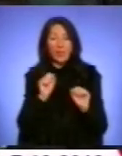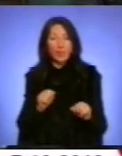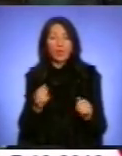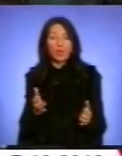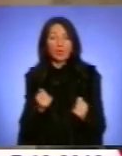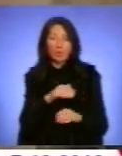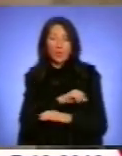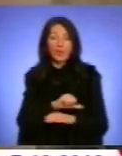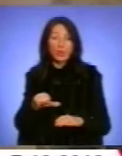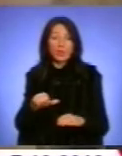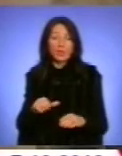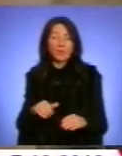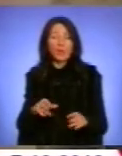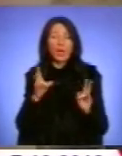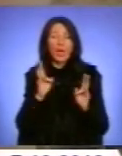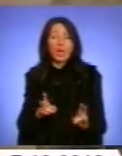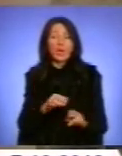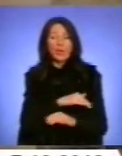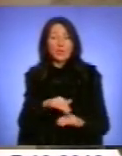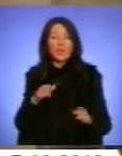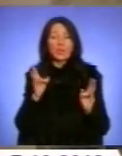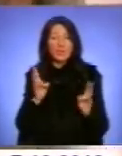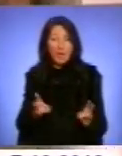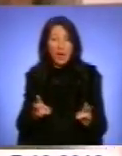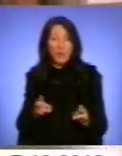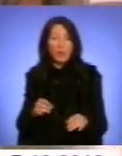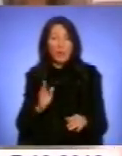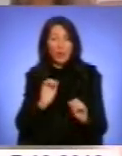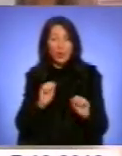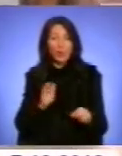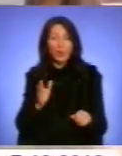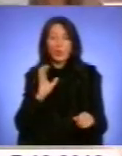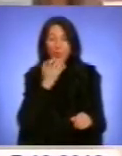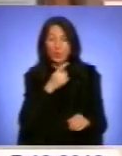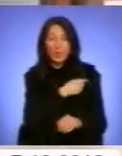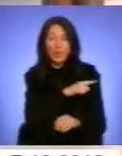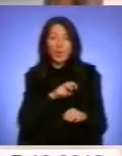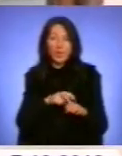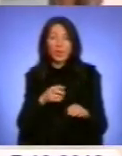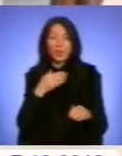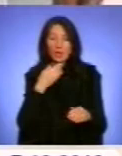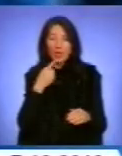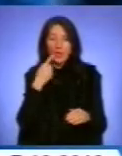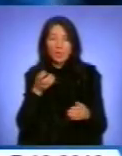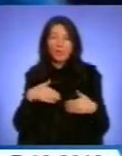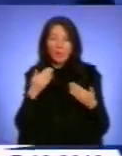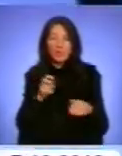на вулиці. Травми, отримані від падінь, можуть бути серйозними, тому медики закликають звертатися до фахівців.